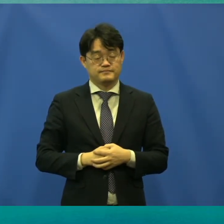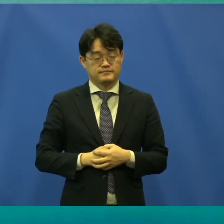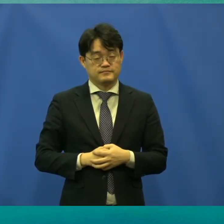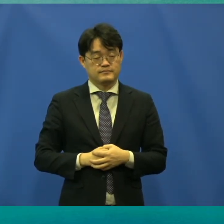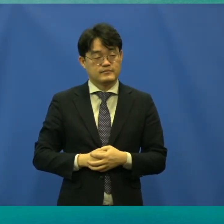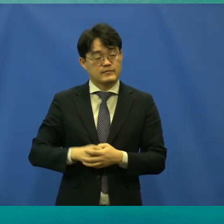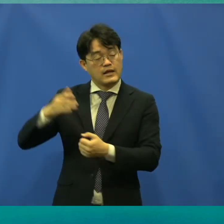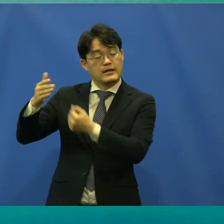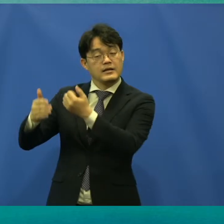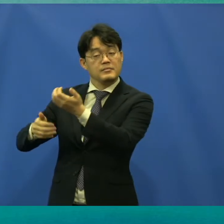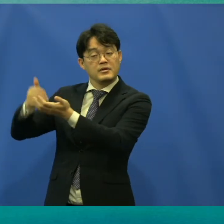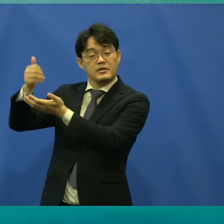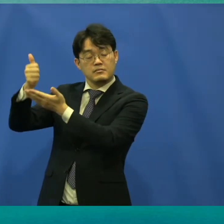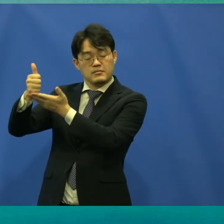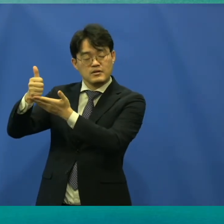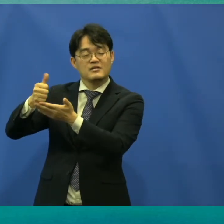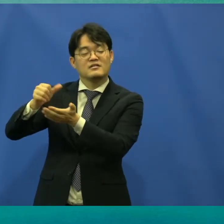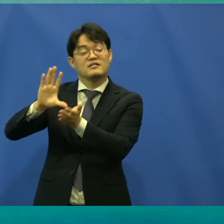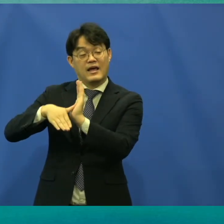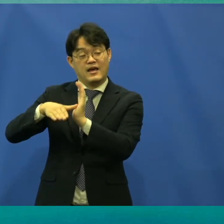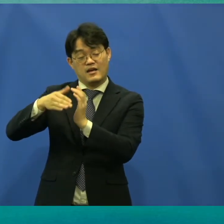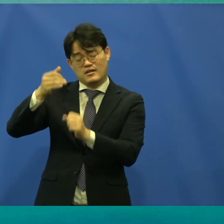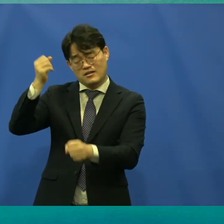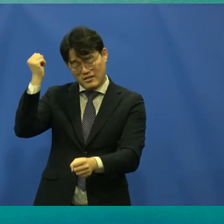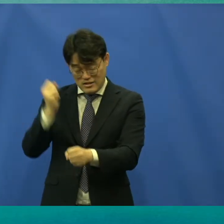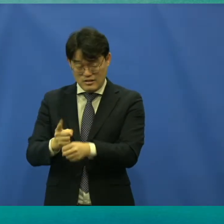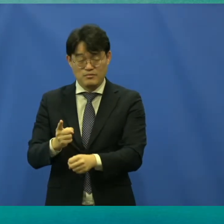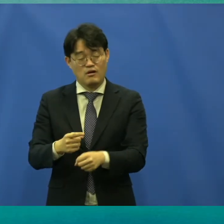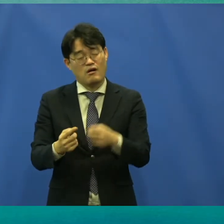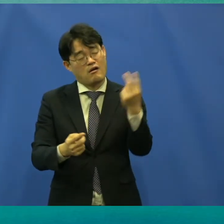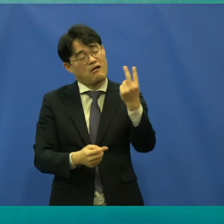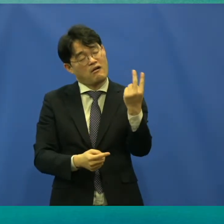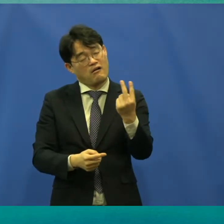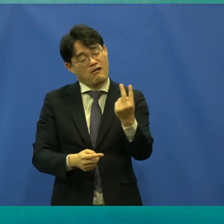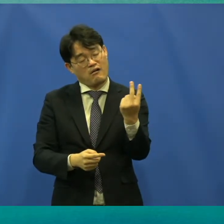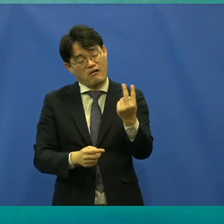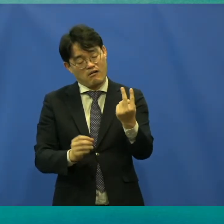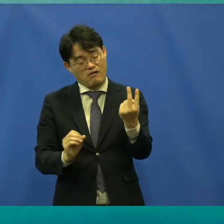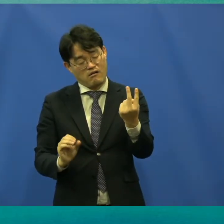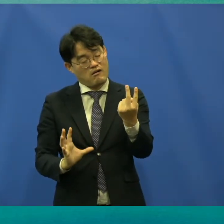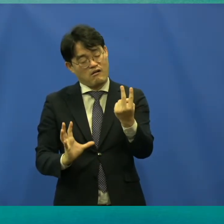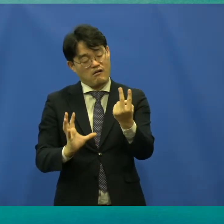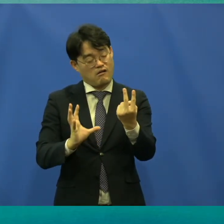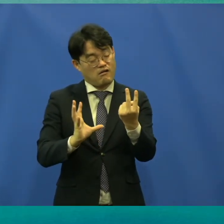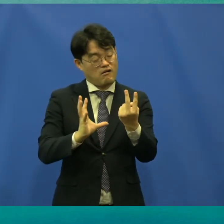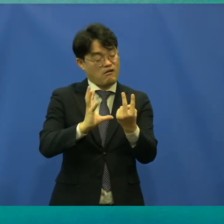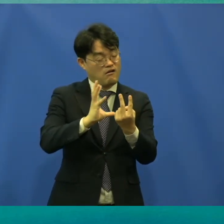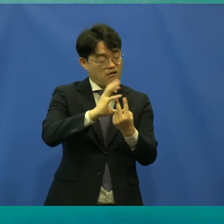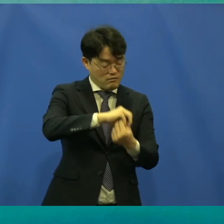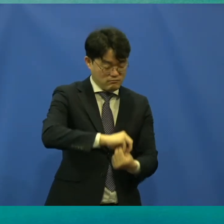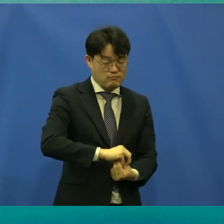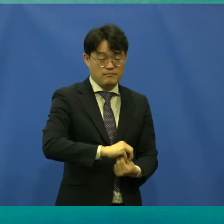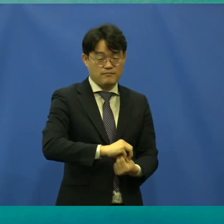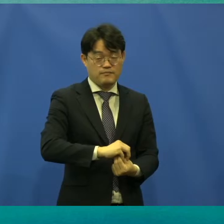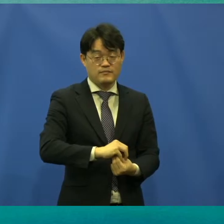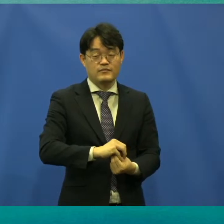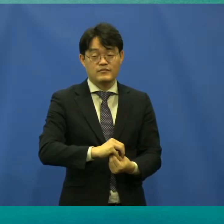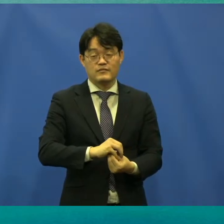하나님은 그런데 이미 큰 물고기를 준비해 놓으셨다. 이미라는 단어를 여러분이 놓치지 말아야